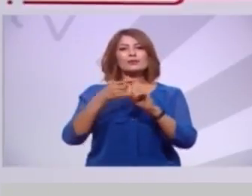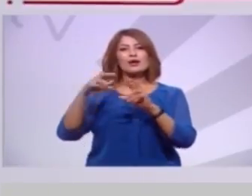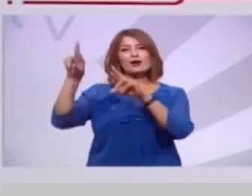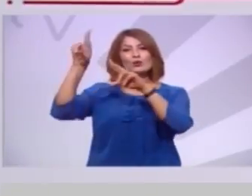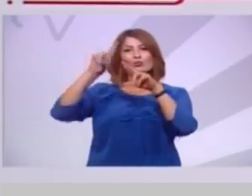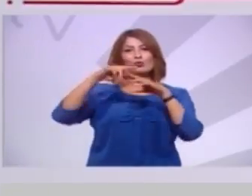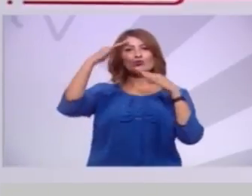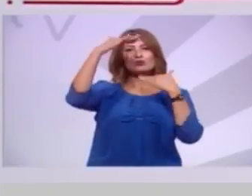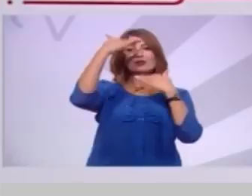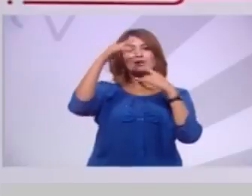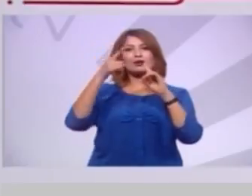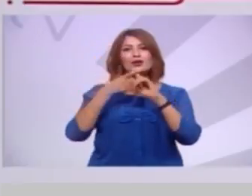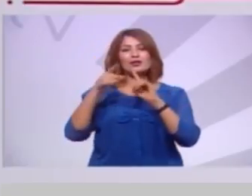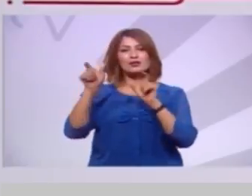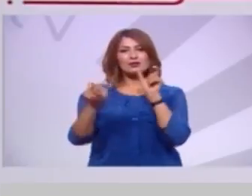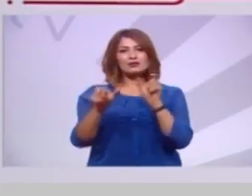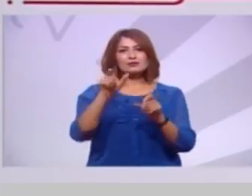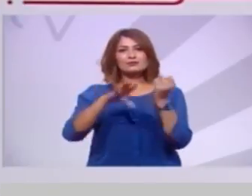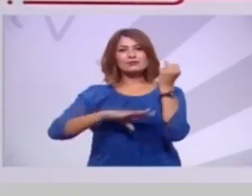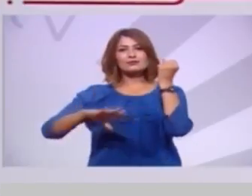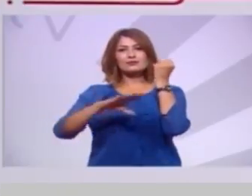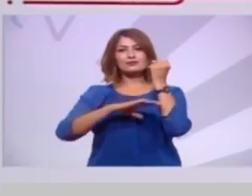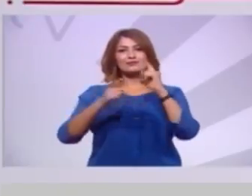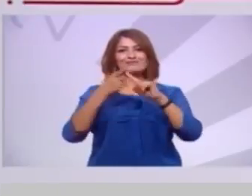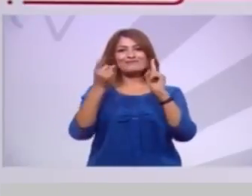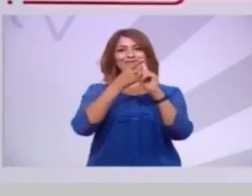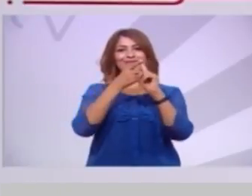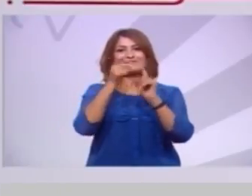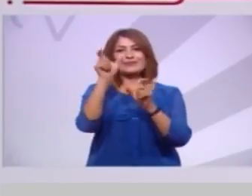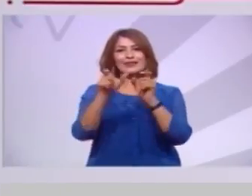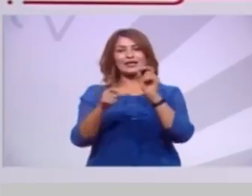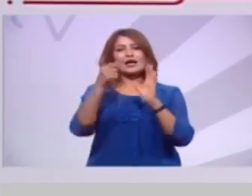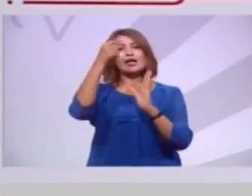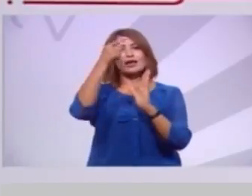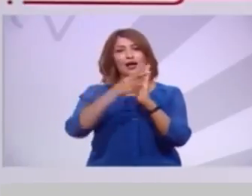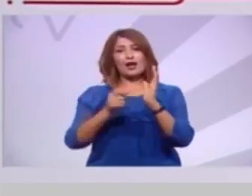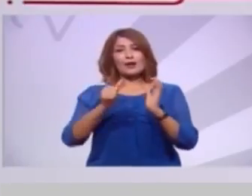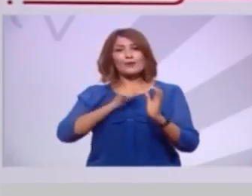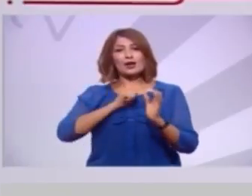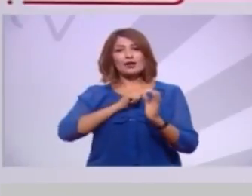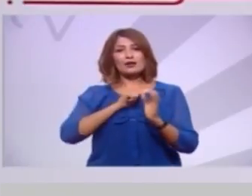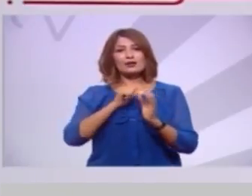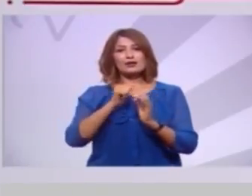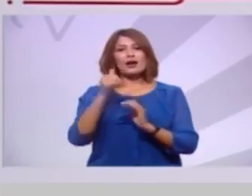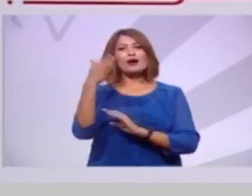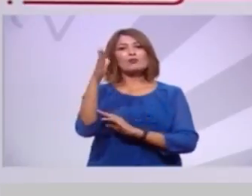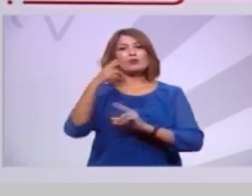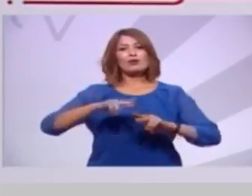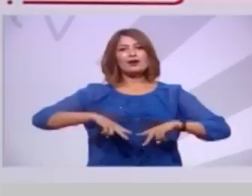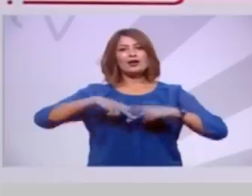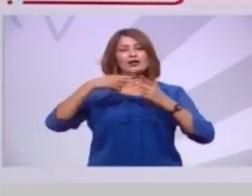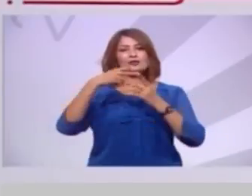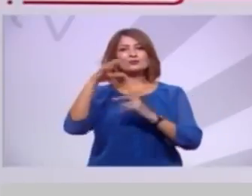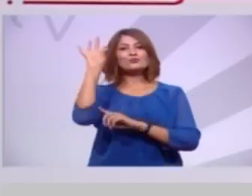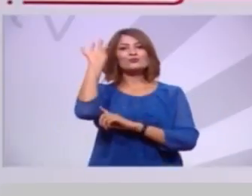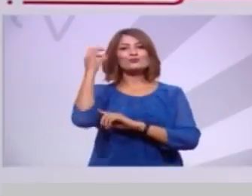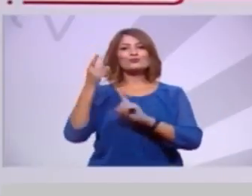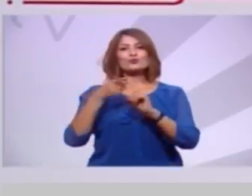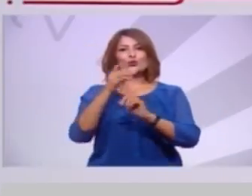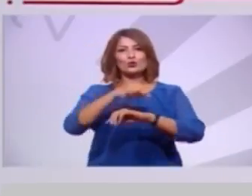يعتبر بمثابه الاهتمامات الاولى لقائمه تحيه نجم الدين ادعوكم ايها الاخوه